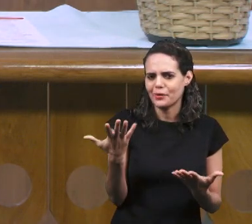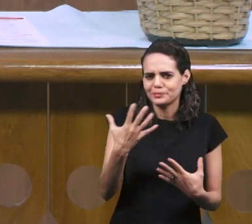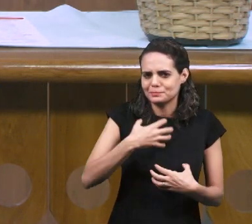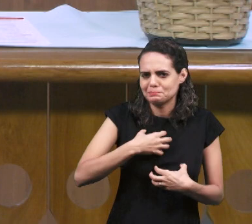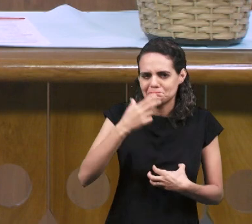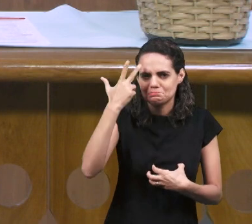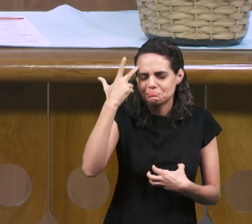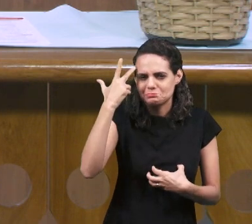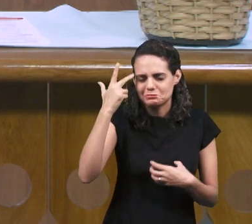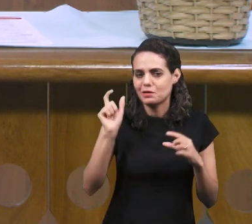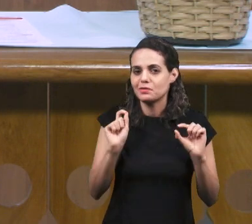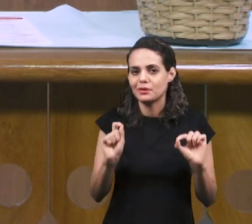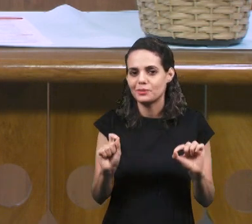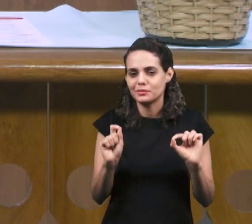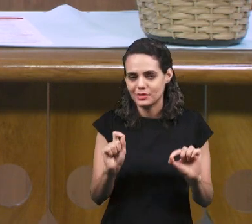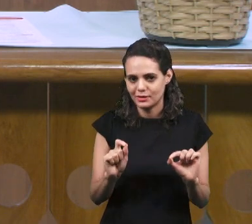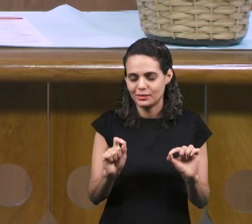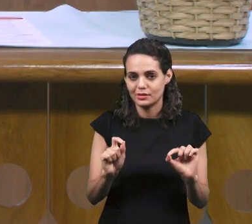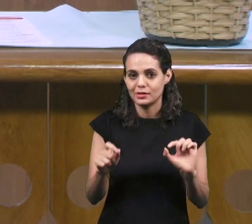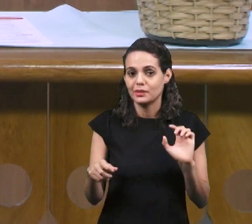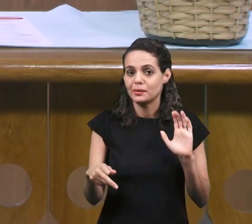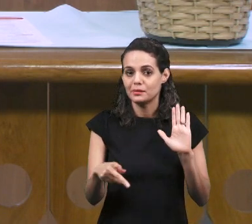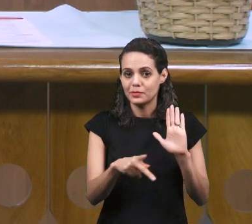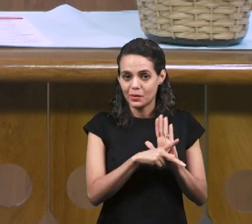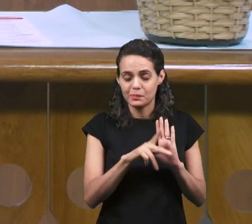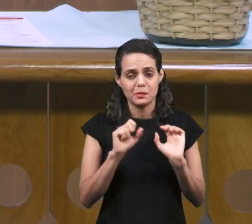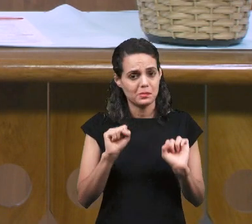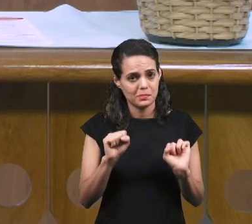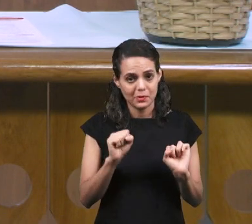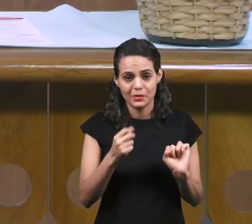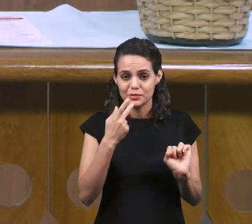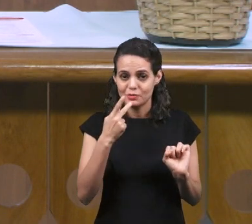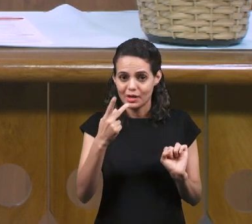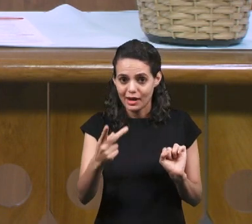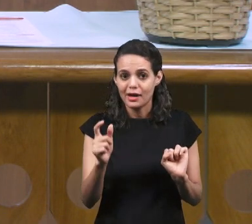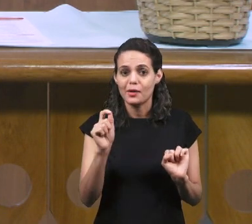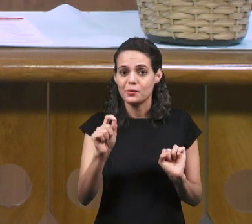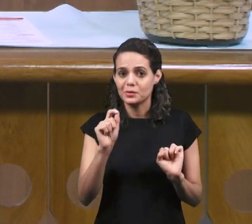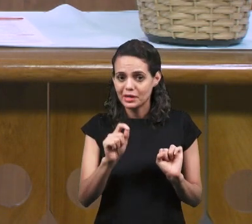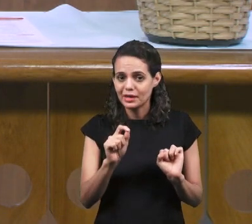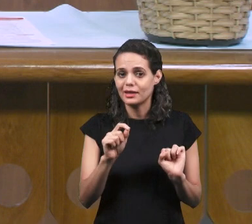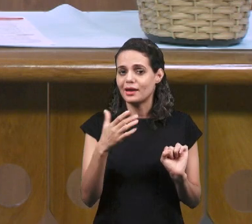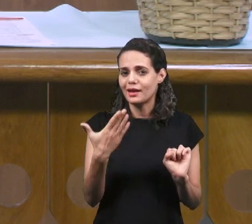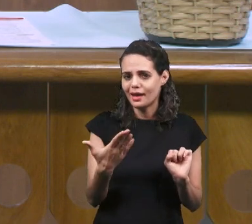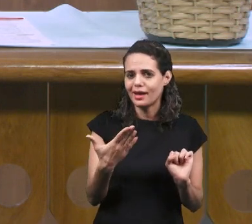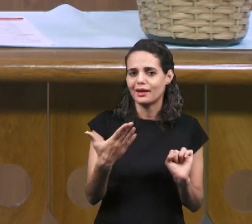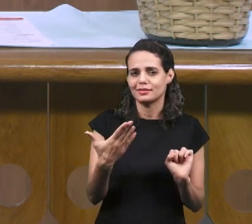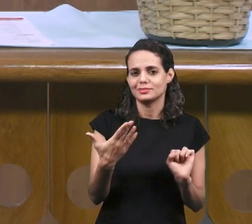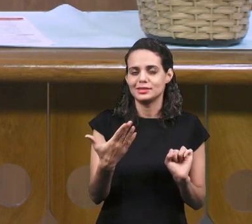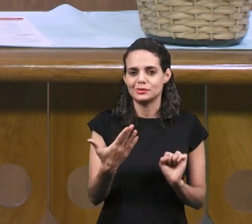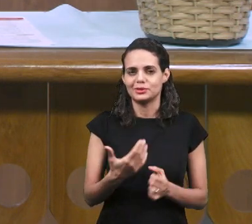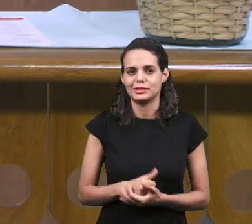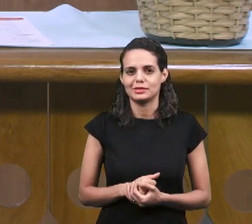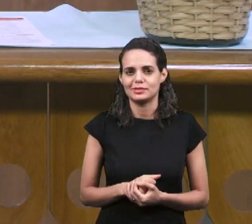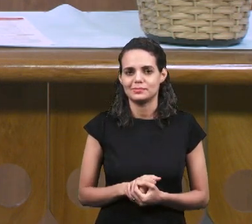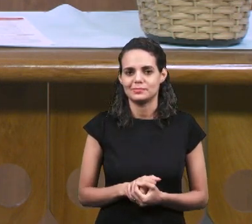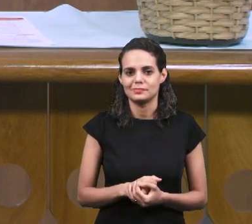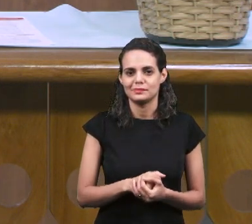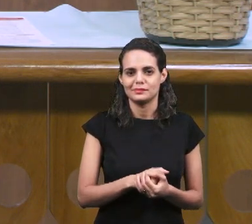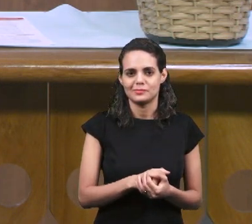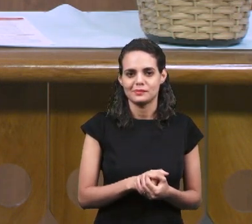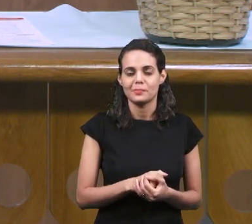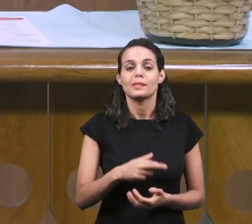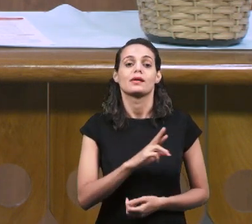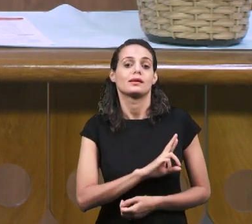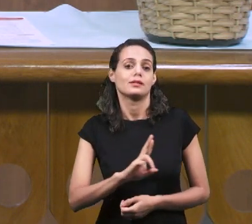qui étaient d'ailleurs, nous pouvons dire, est liturgique. Et donc le culte de l'Ancien Testament était